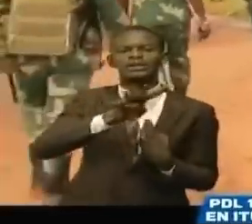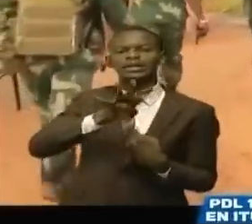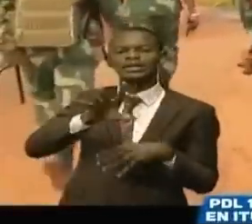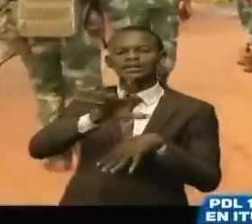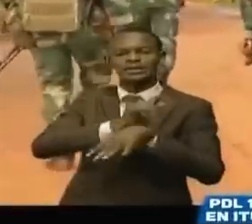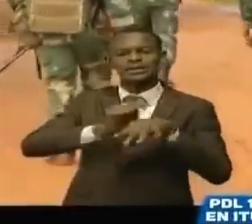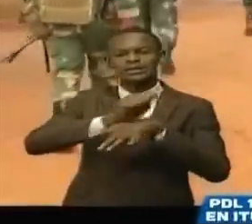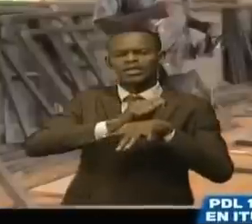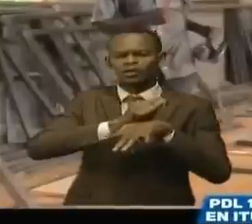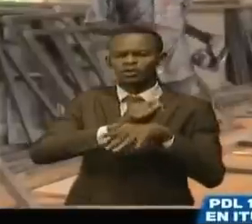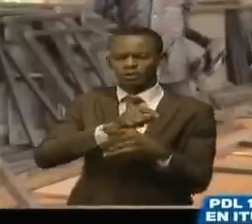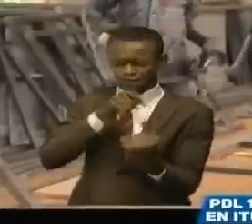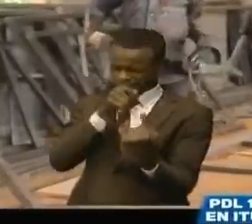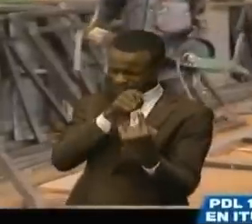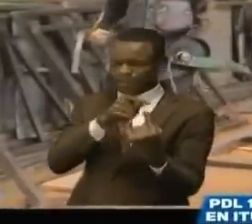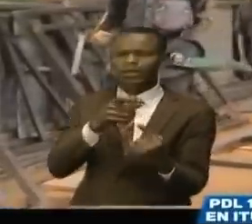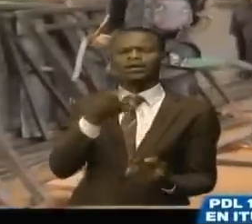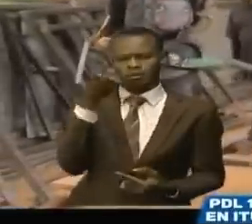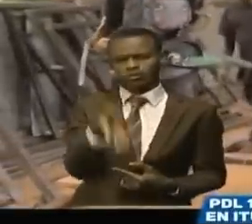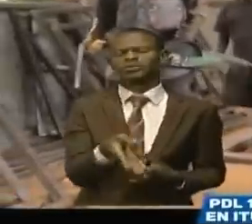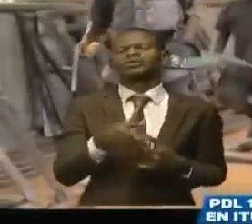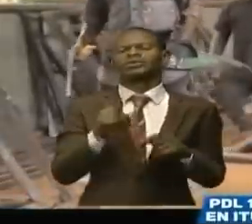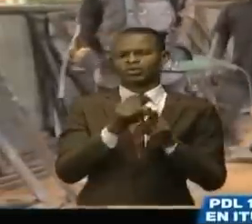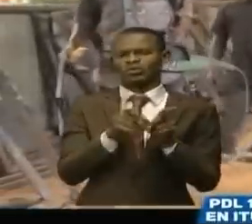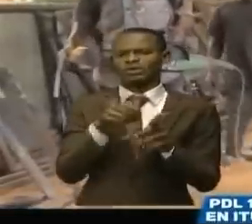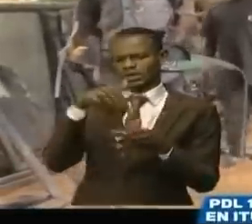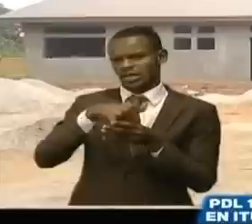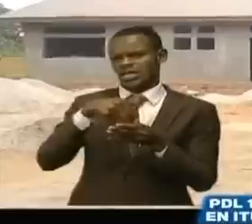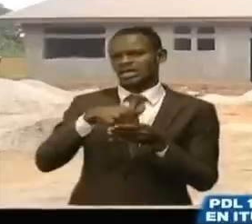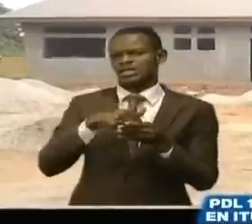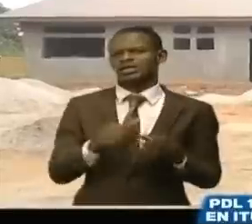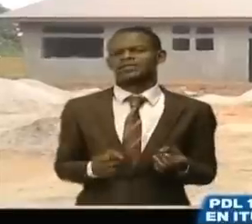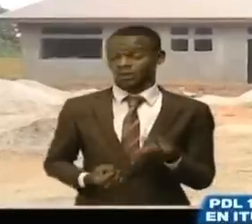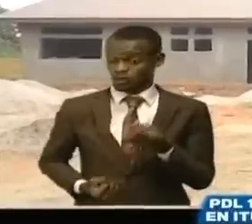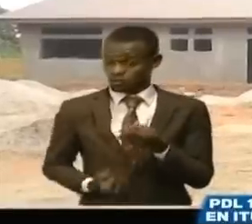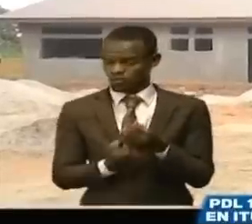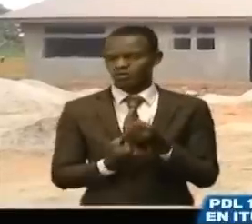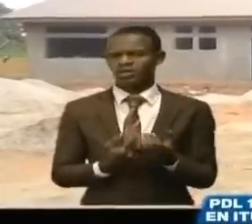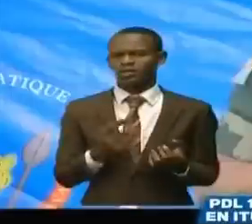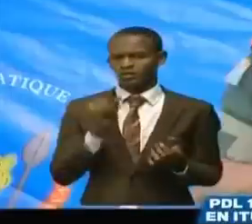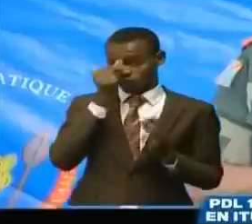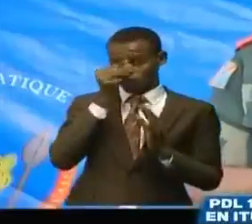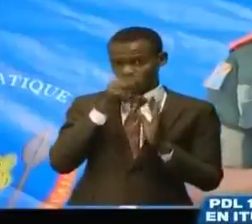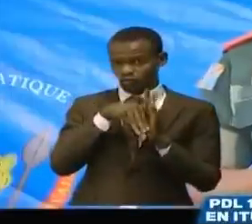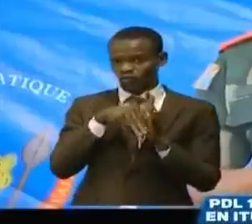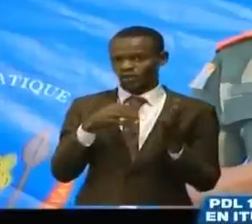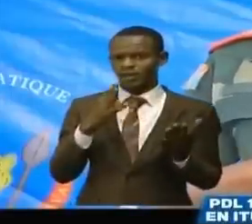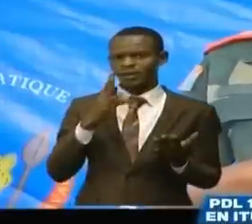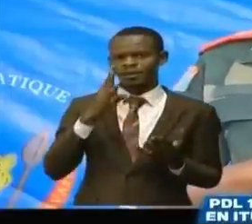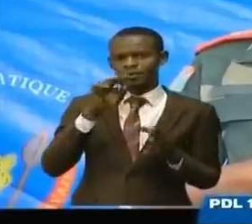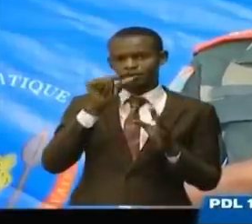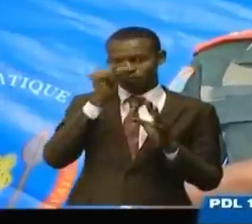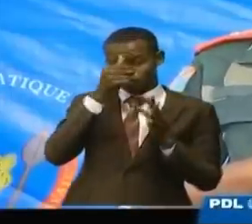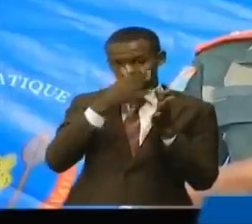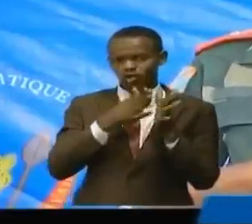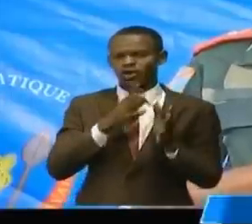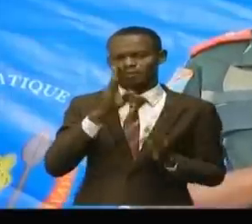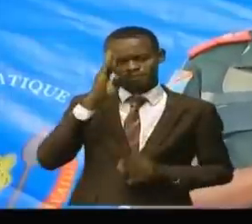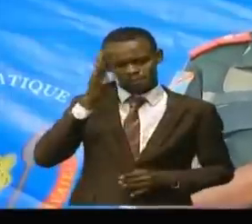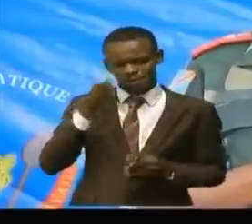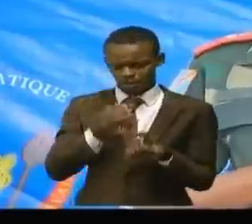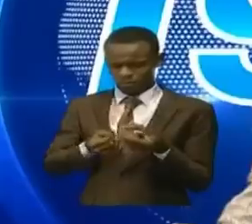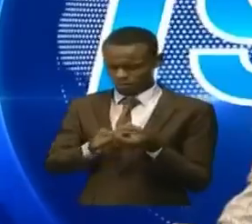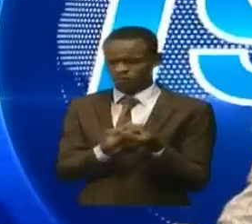plusieurs régions où différents projets de développement sont réalisés sous l'œil vigilant du gouvernement militaire, le lieutenant général Luboyan Kachoma